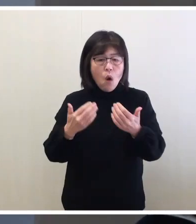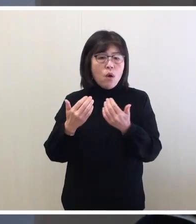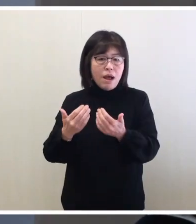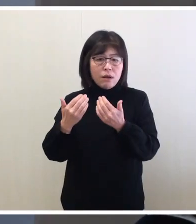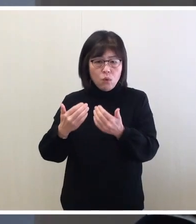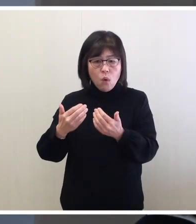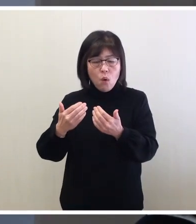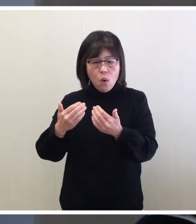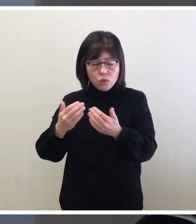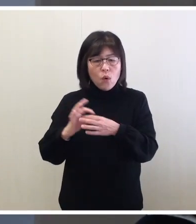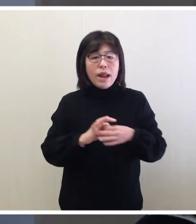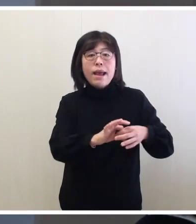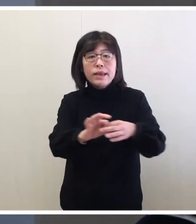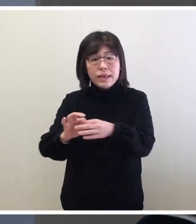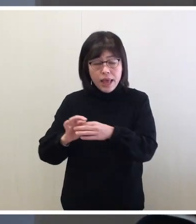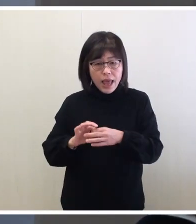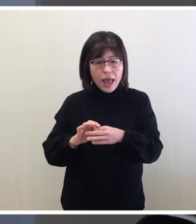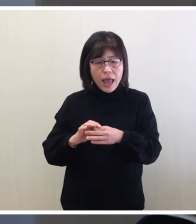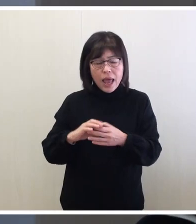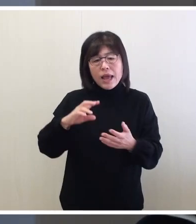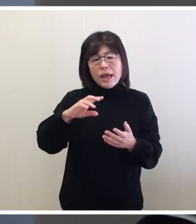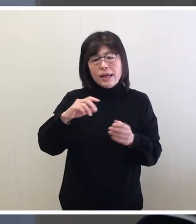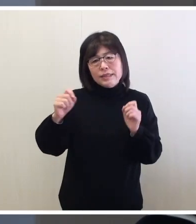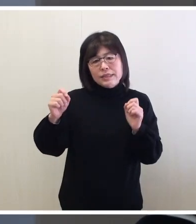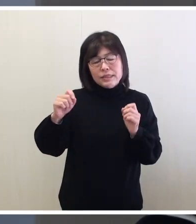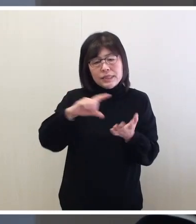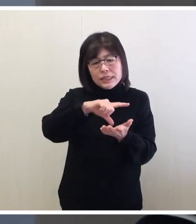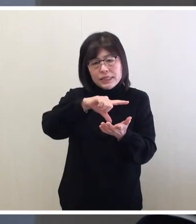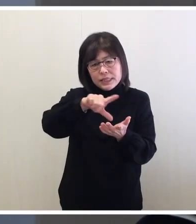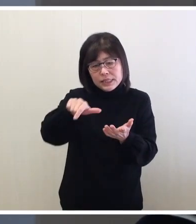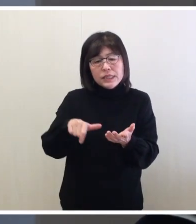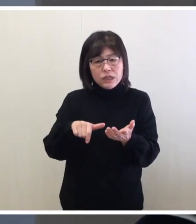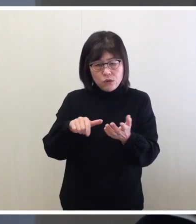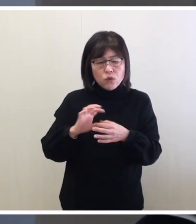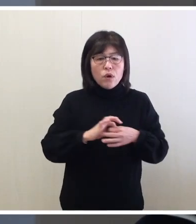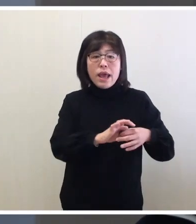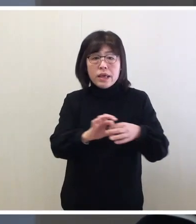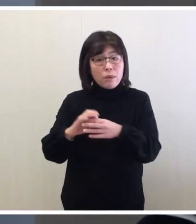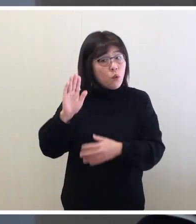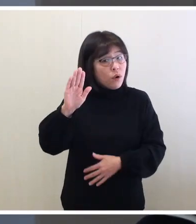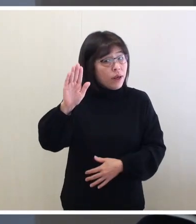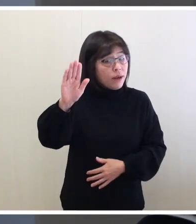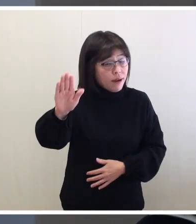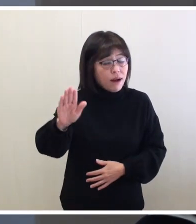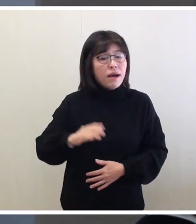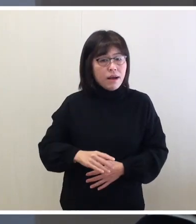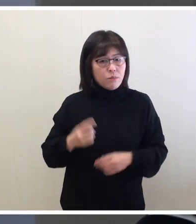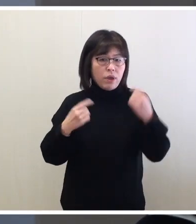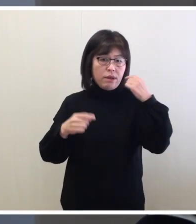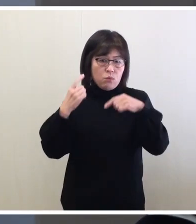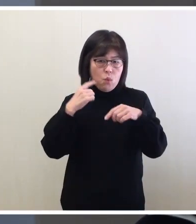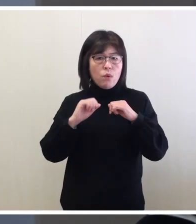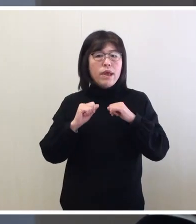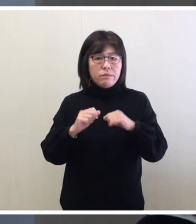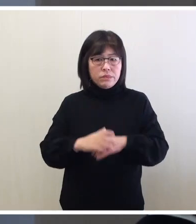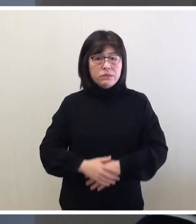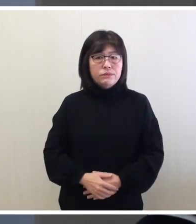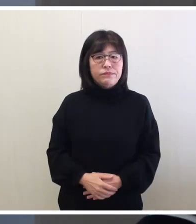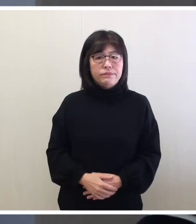内の学校間連携や公園内及び周辺施設との連携も今後検討いたします